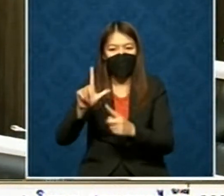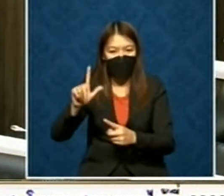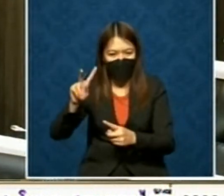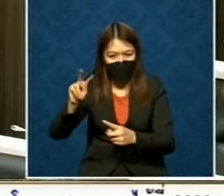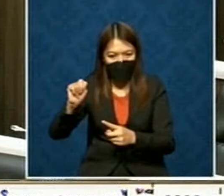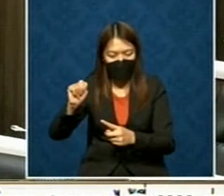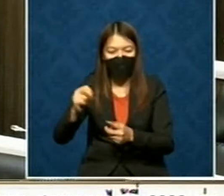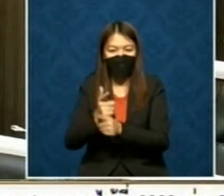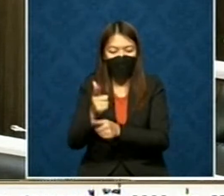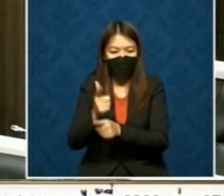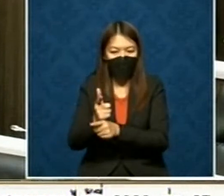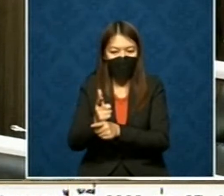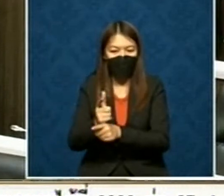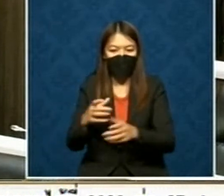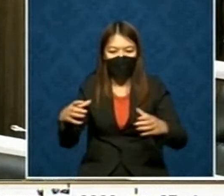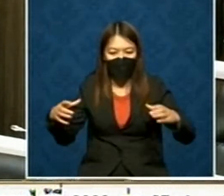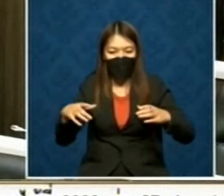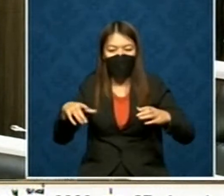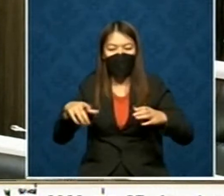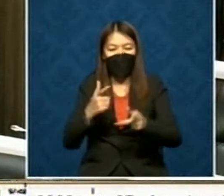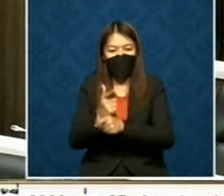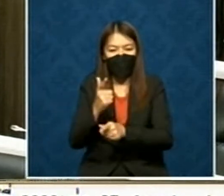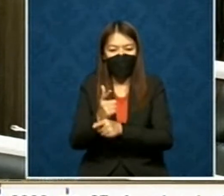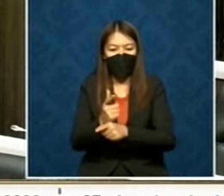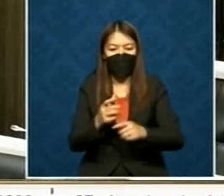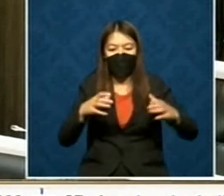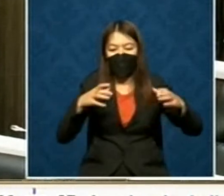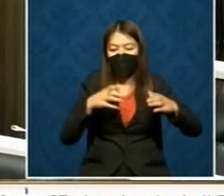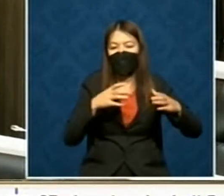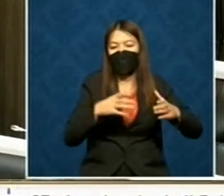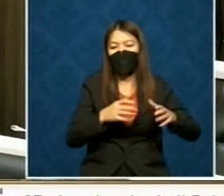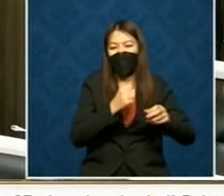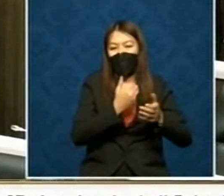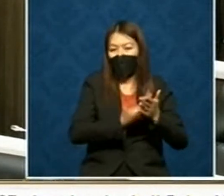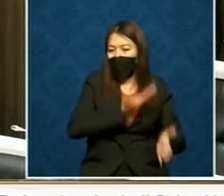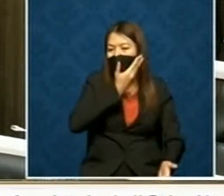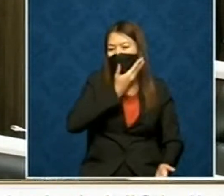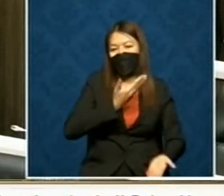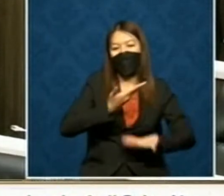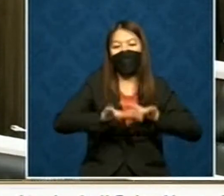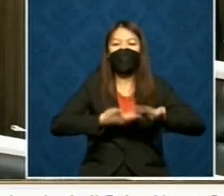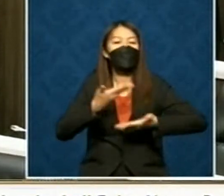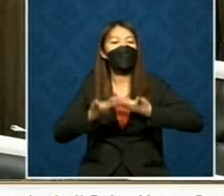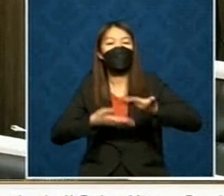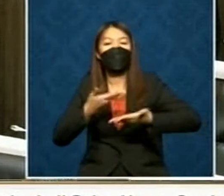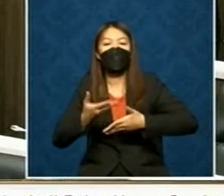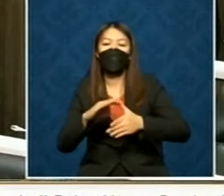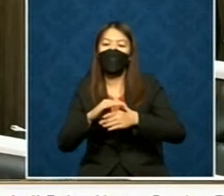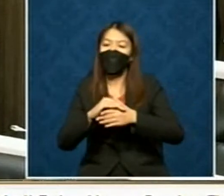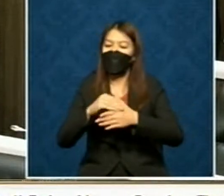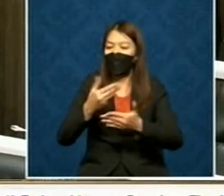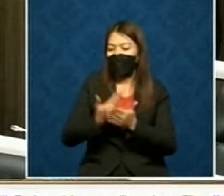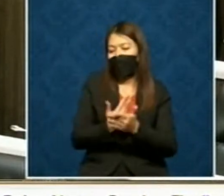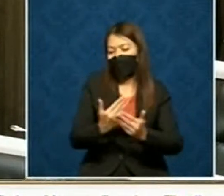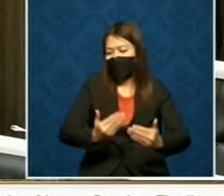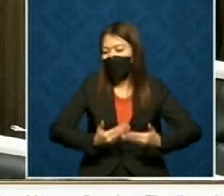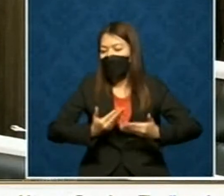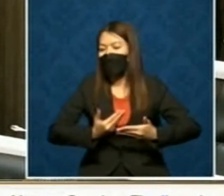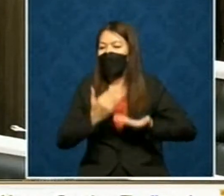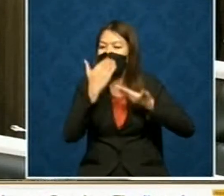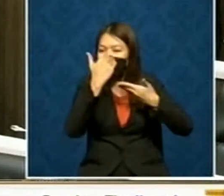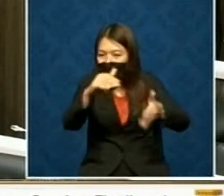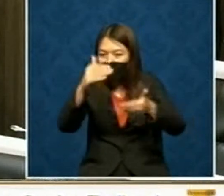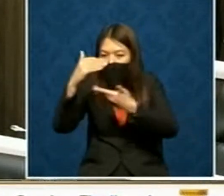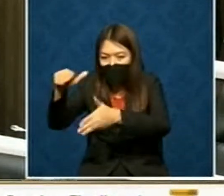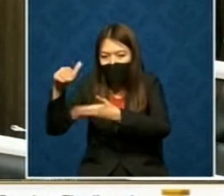นฟ์มขนาดเล็ก แต่กลมทุนใหญ่ไม่กระทบกระเทือนอะไร มีหมูขายไม่อั้น กำไรมหาศาลส่งออกทะล